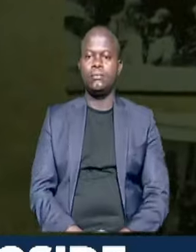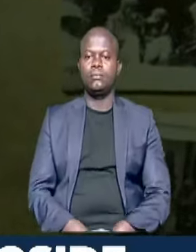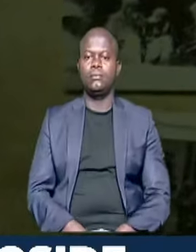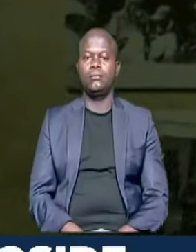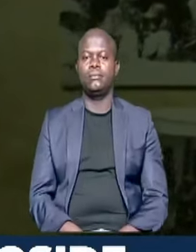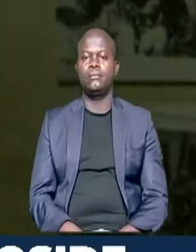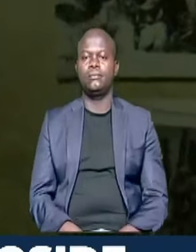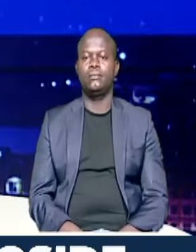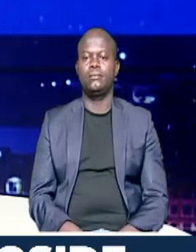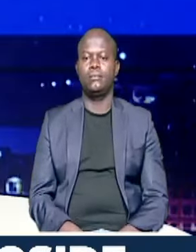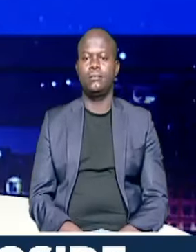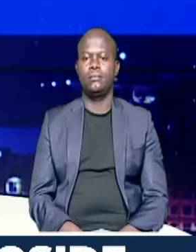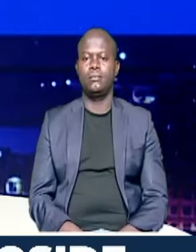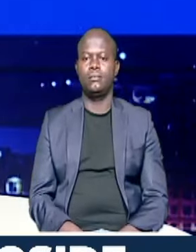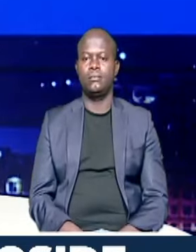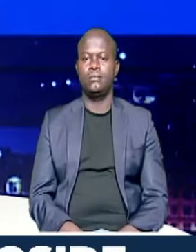mujyi wa Kigali.